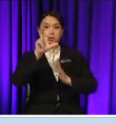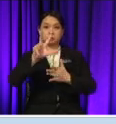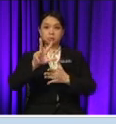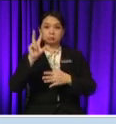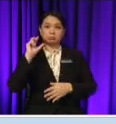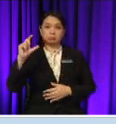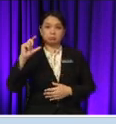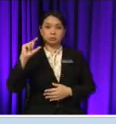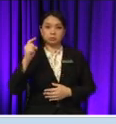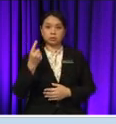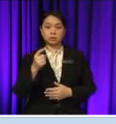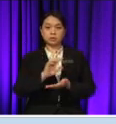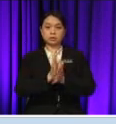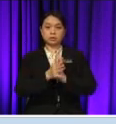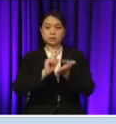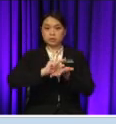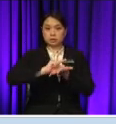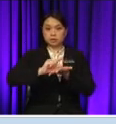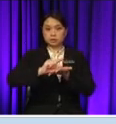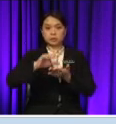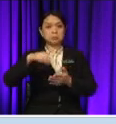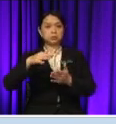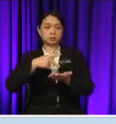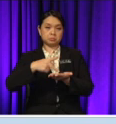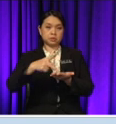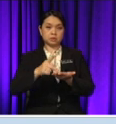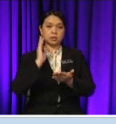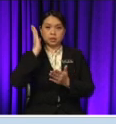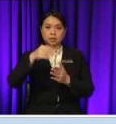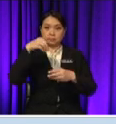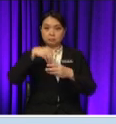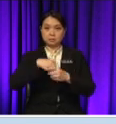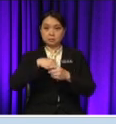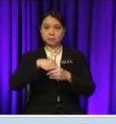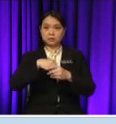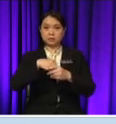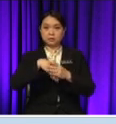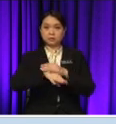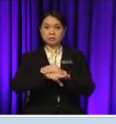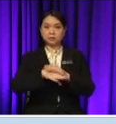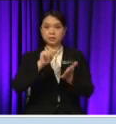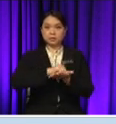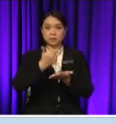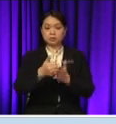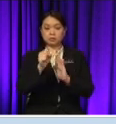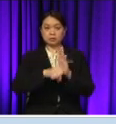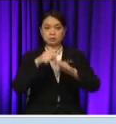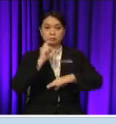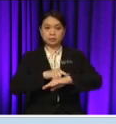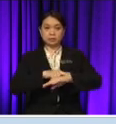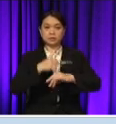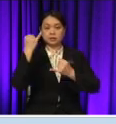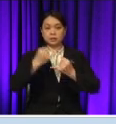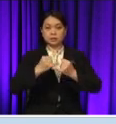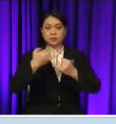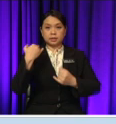belum dibayar Oke dan akan dikedipkan nanti kita tengok jawaban Oke akhir